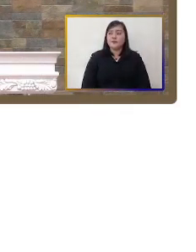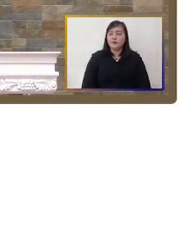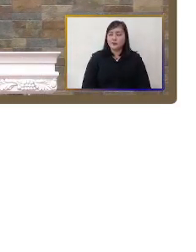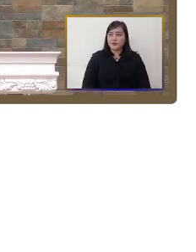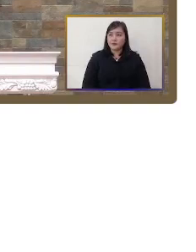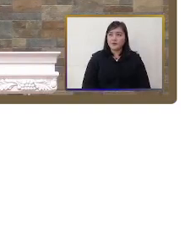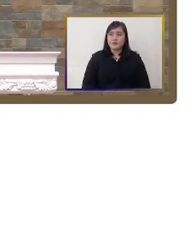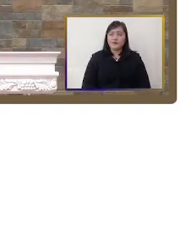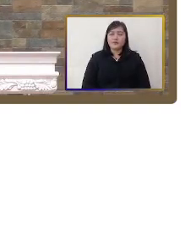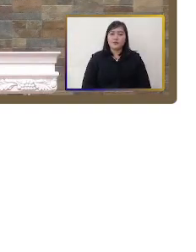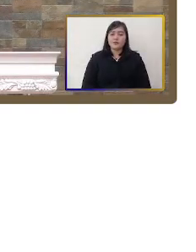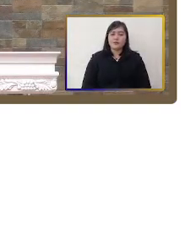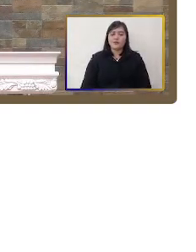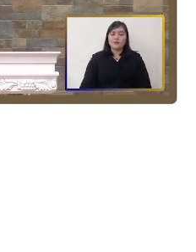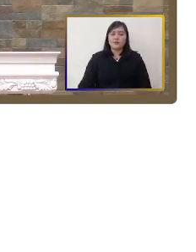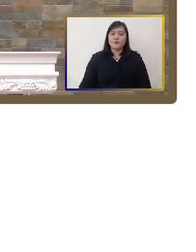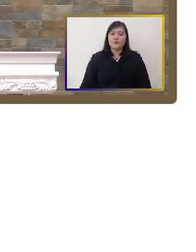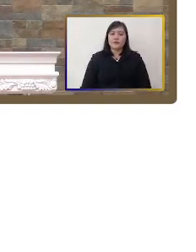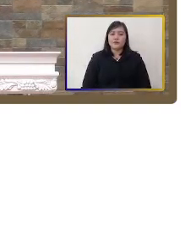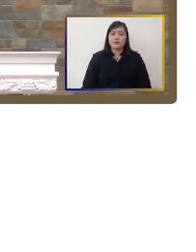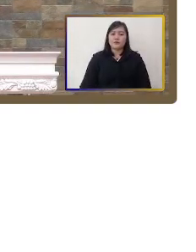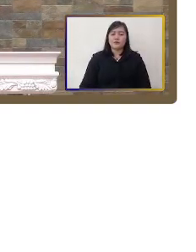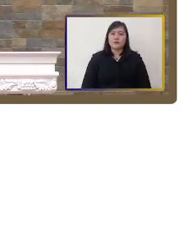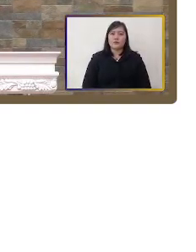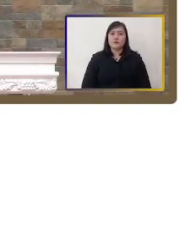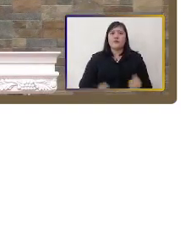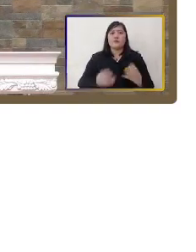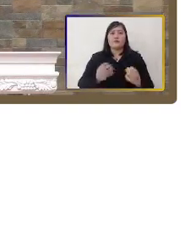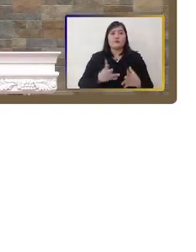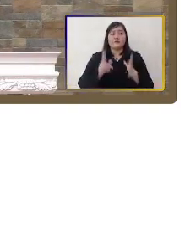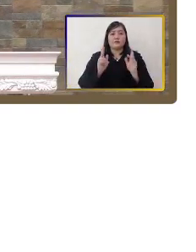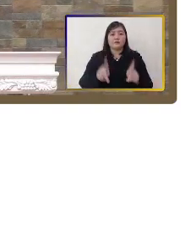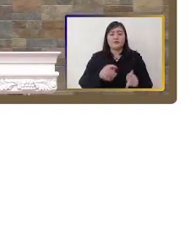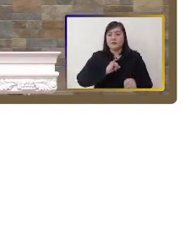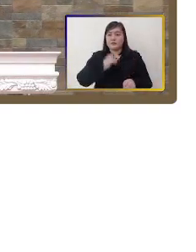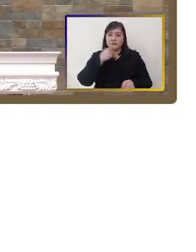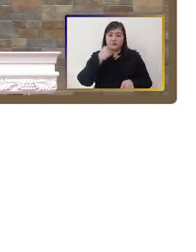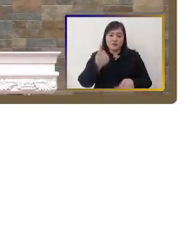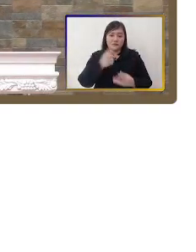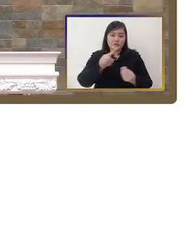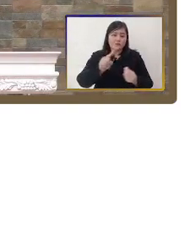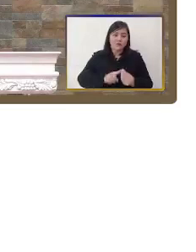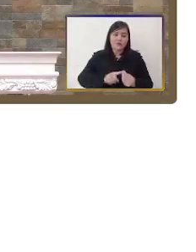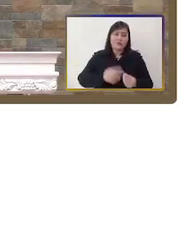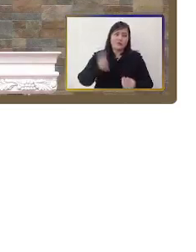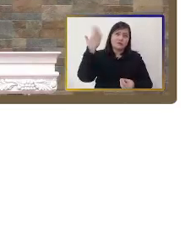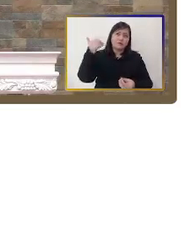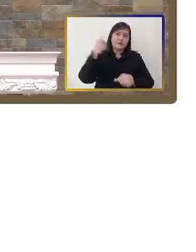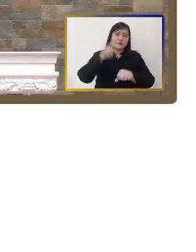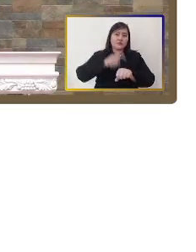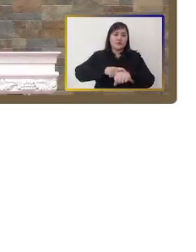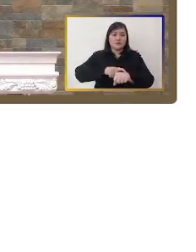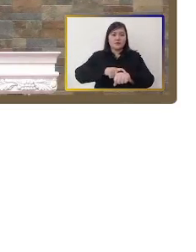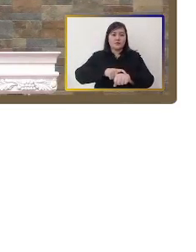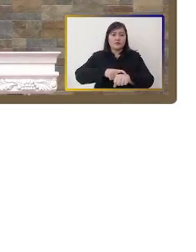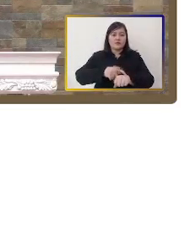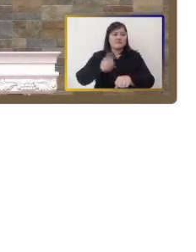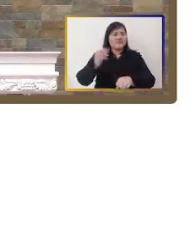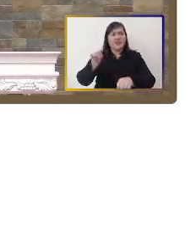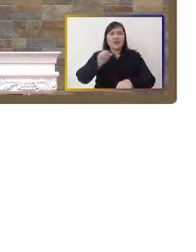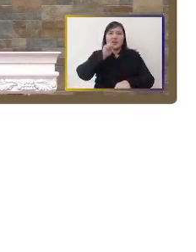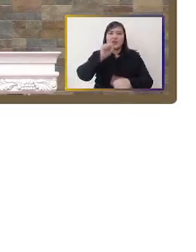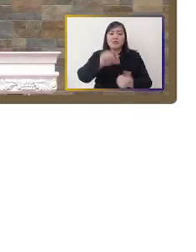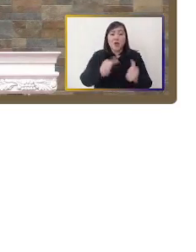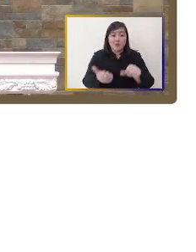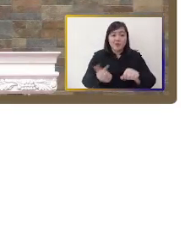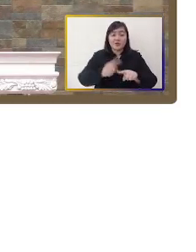ko po last time, sila po ay nag-a-agree po dyan. Hindi po mga Baptist karamihan. Because ang totoo niyan, mga kapatid, just to give